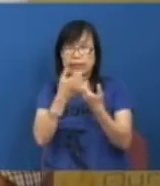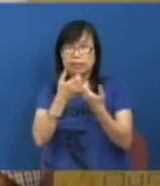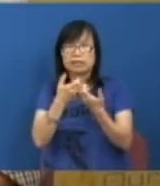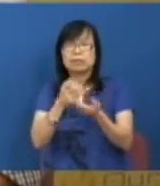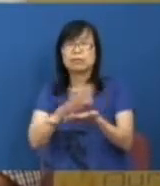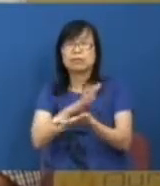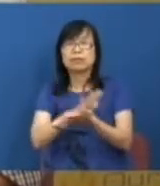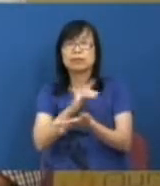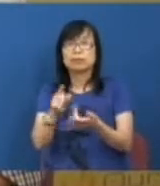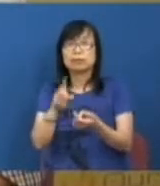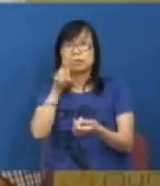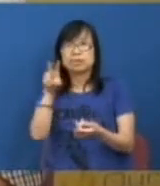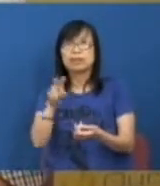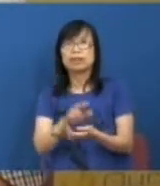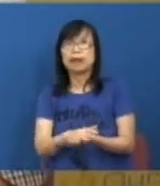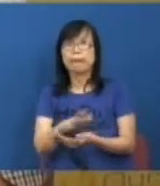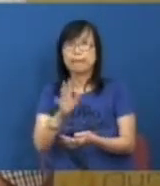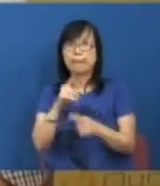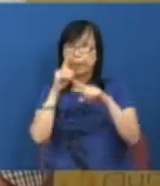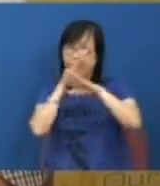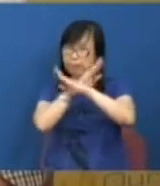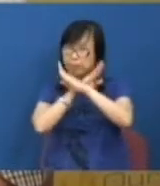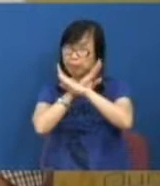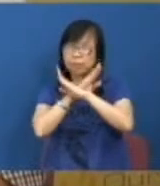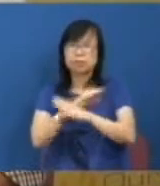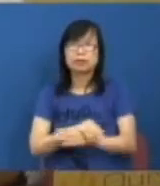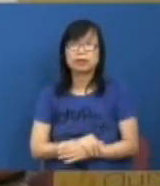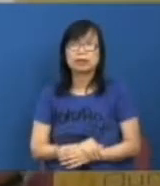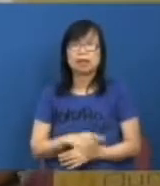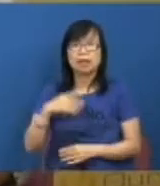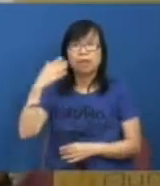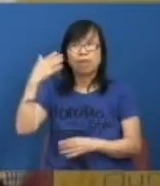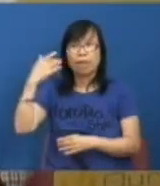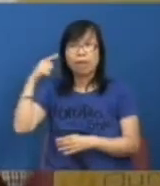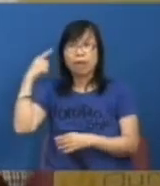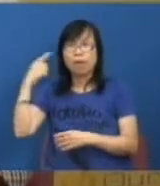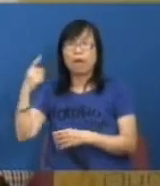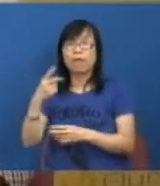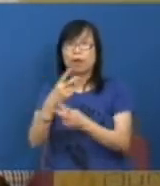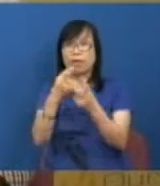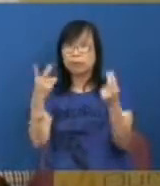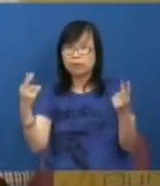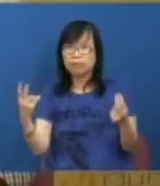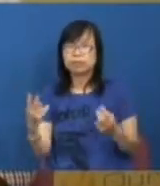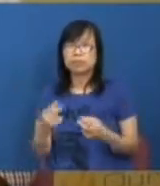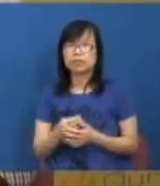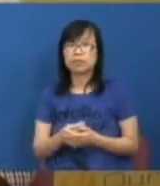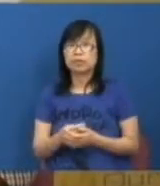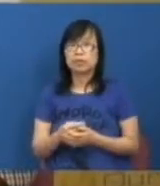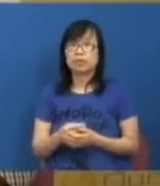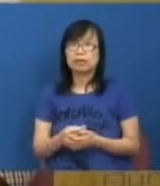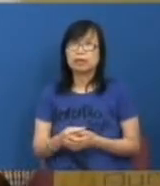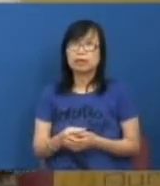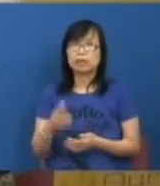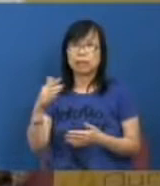係你話係咪唔俾喺嗰個美國內地陸地嗰度去give birth